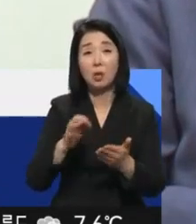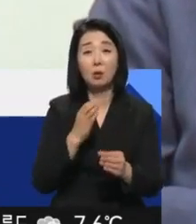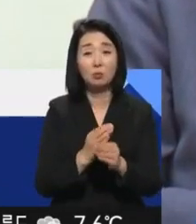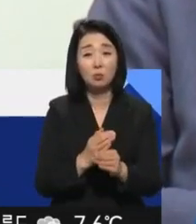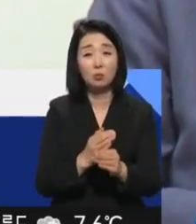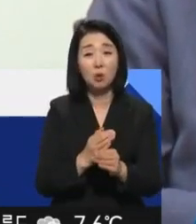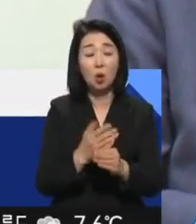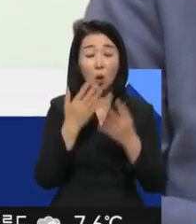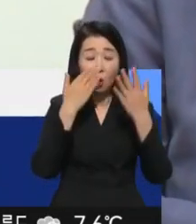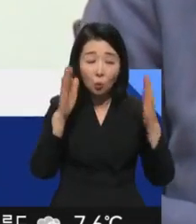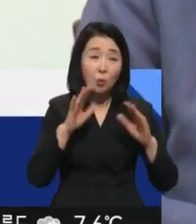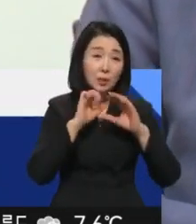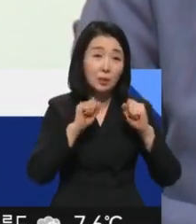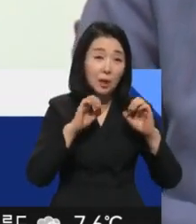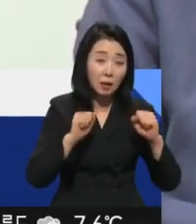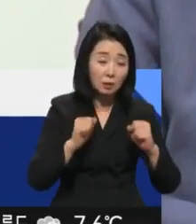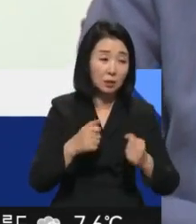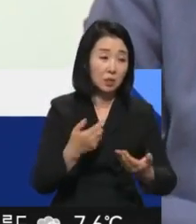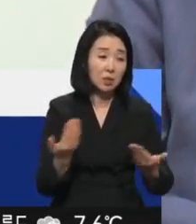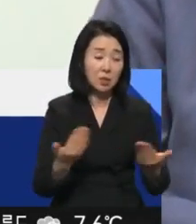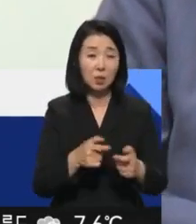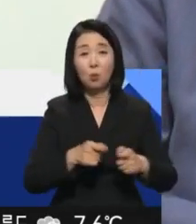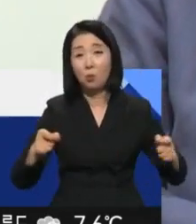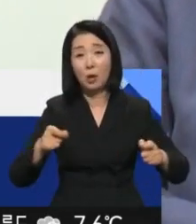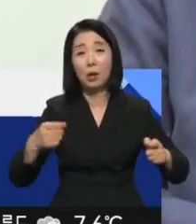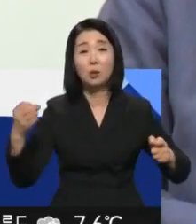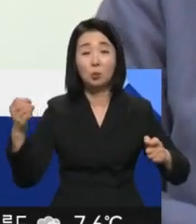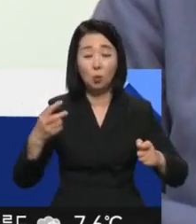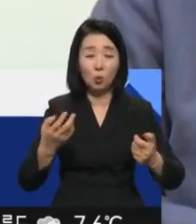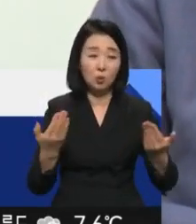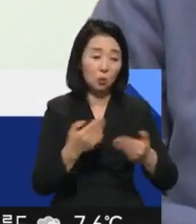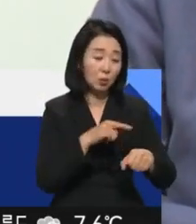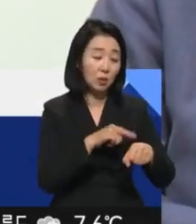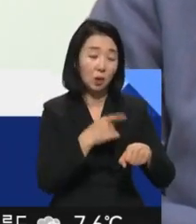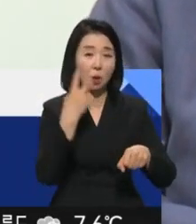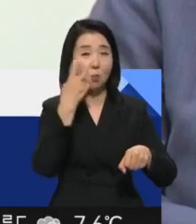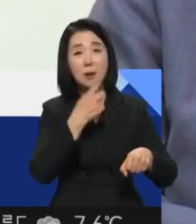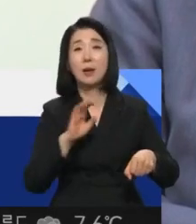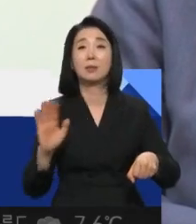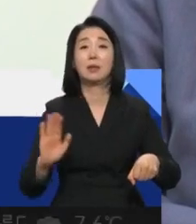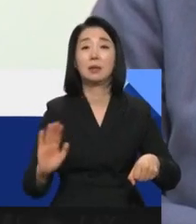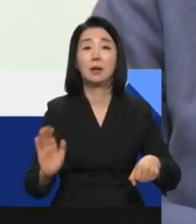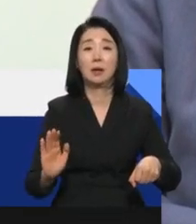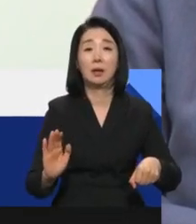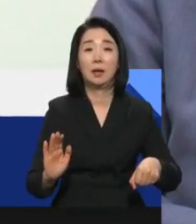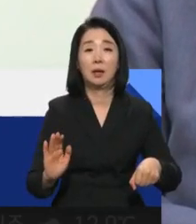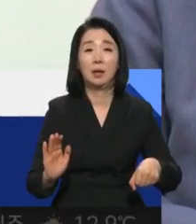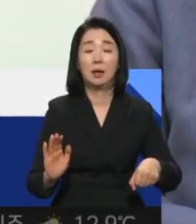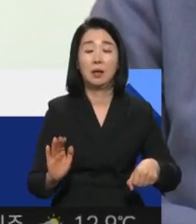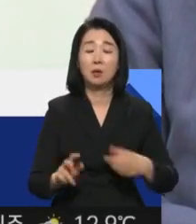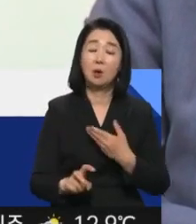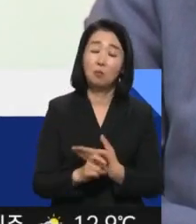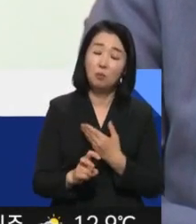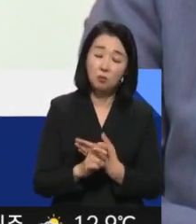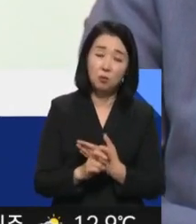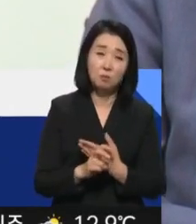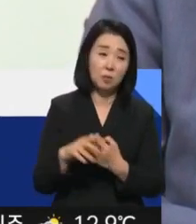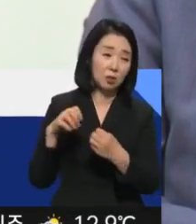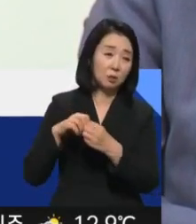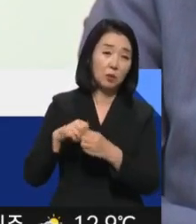공짜약은 또 장시간 근로, 그다음에 근로시간을 관리를 안 하려고 하는 그런 불법 부당한